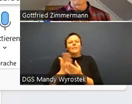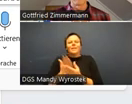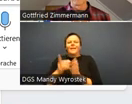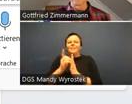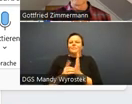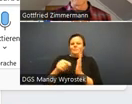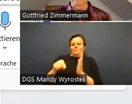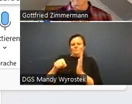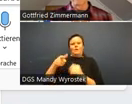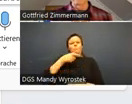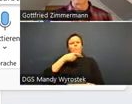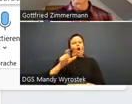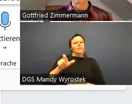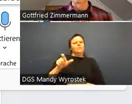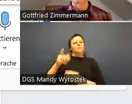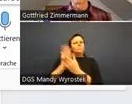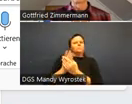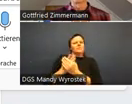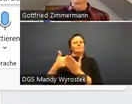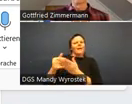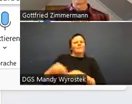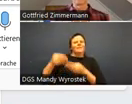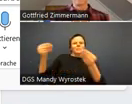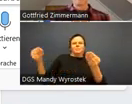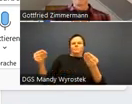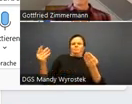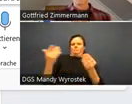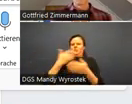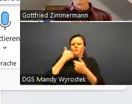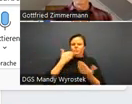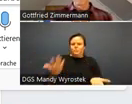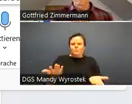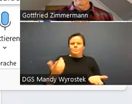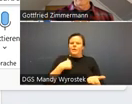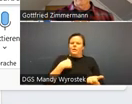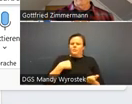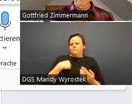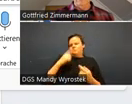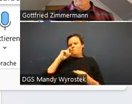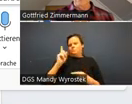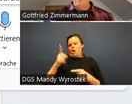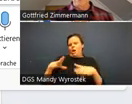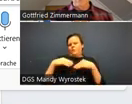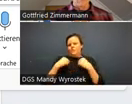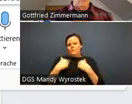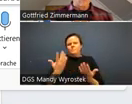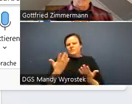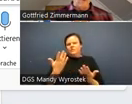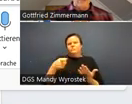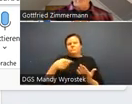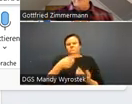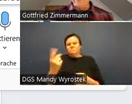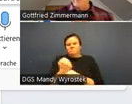weitergeben. Aber ich nehme auch an, dass Sie auch das nicht machen normalerweise. Und Sie sollten Word auch nicht dazu benutzen,